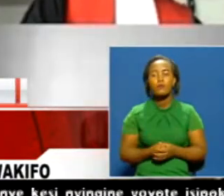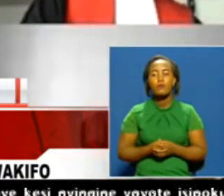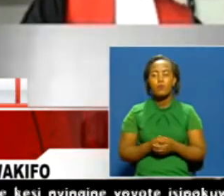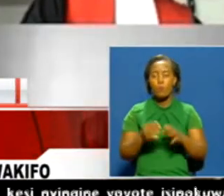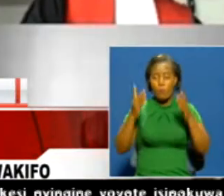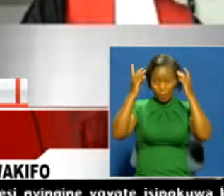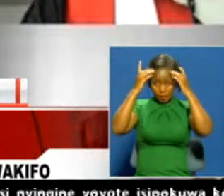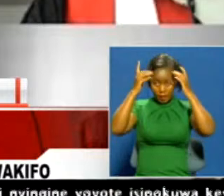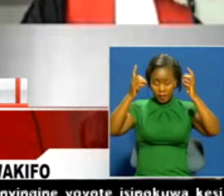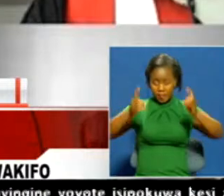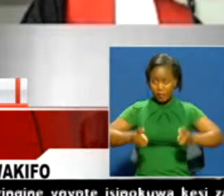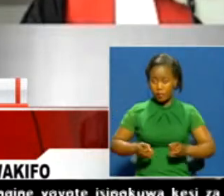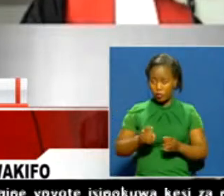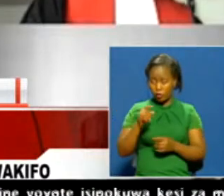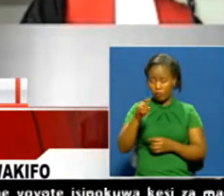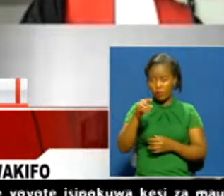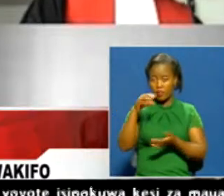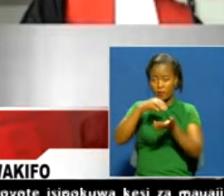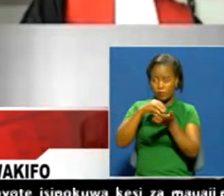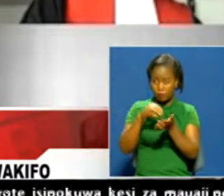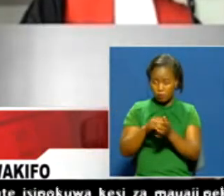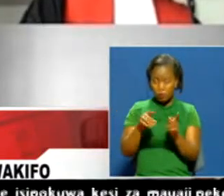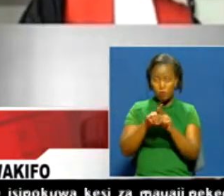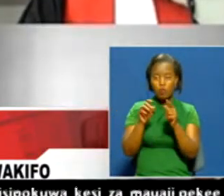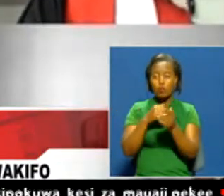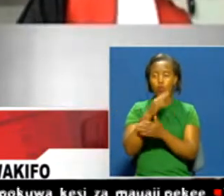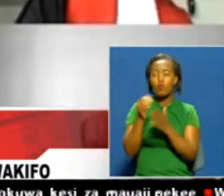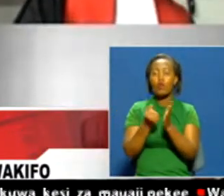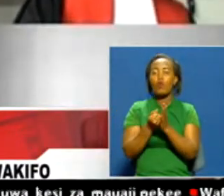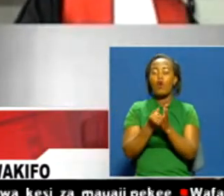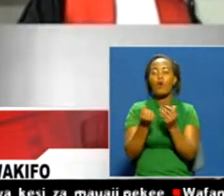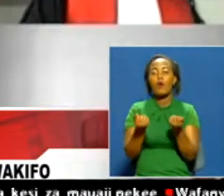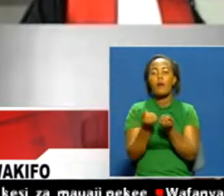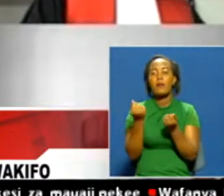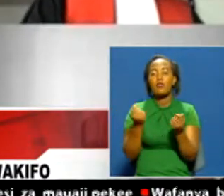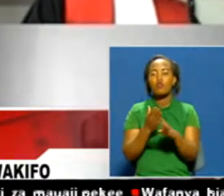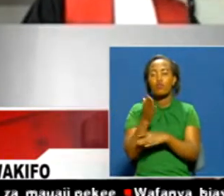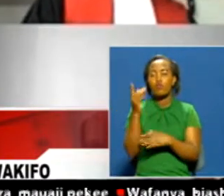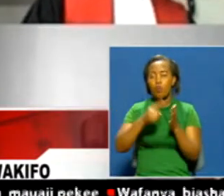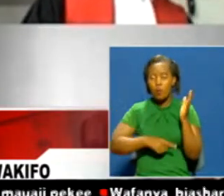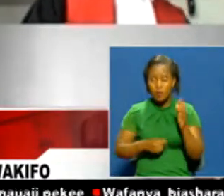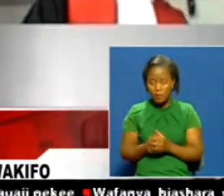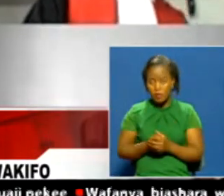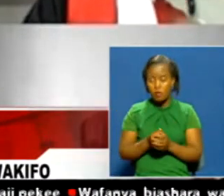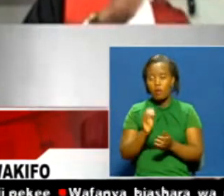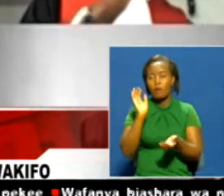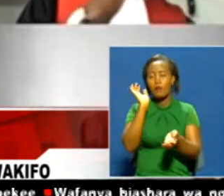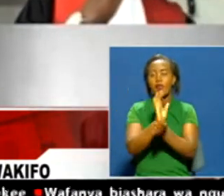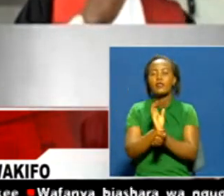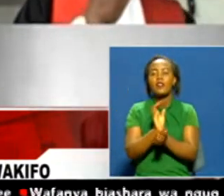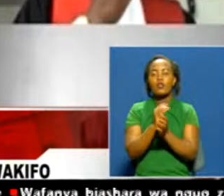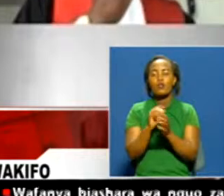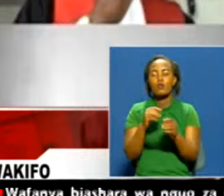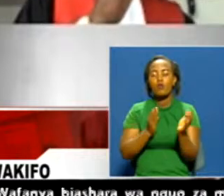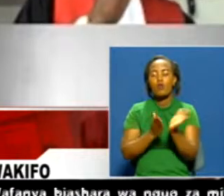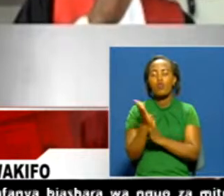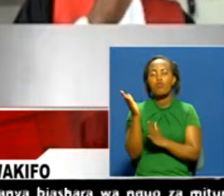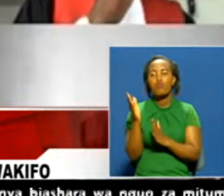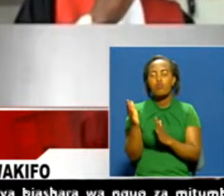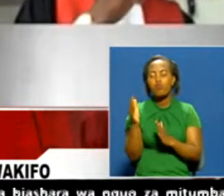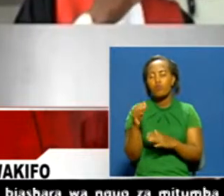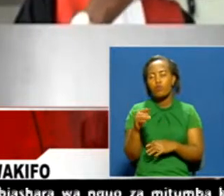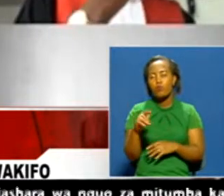these guidelines apply only in respect to sentences of murder as provided